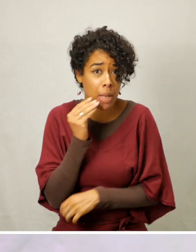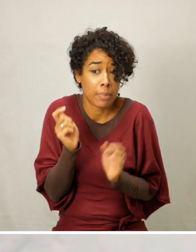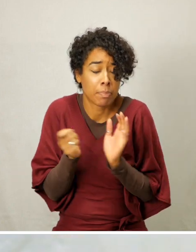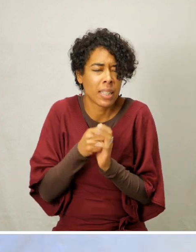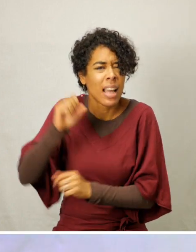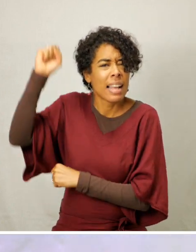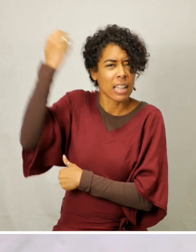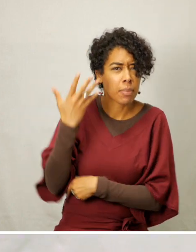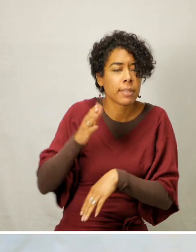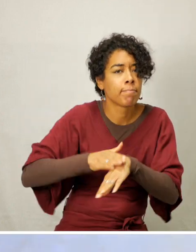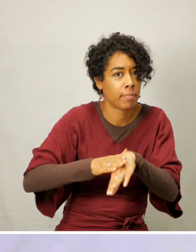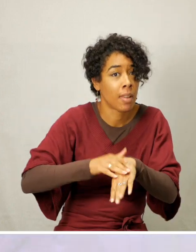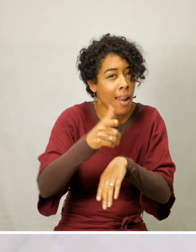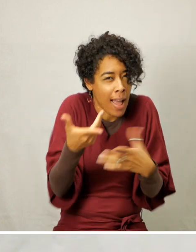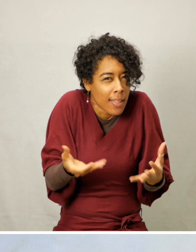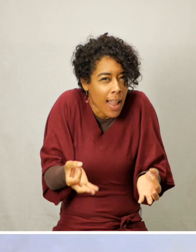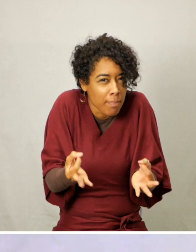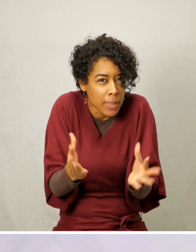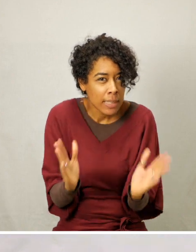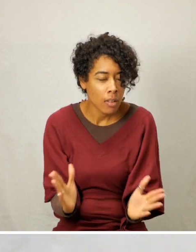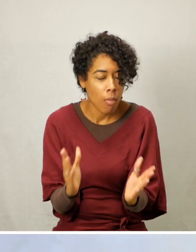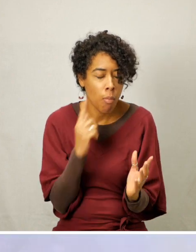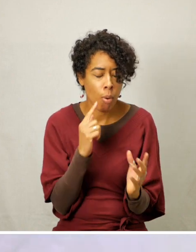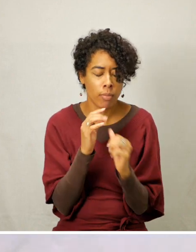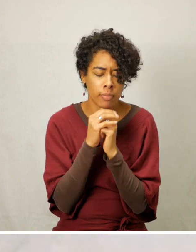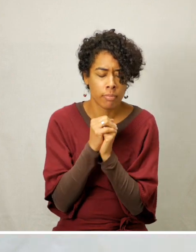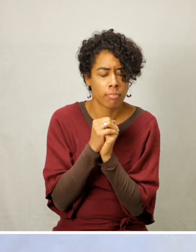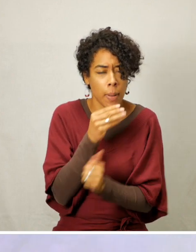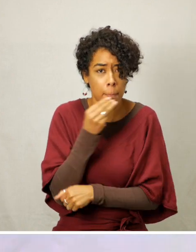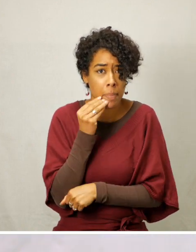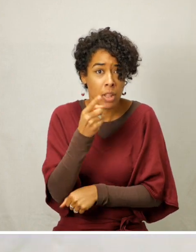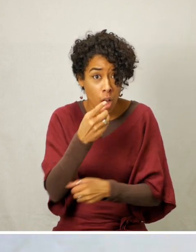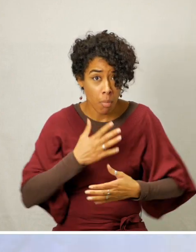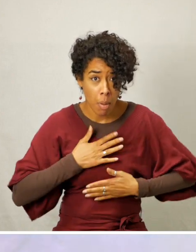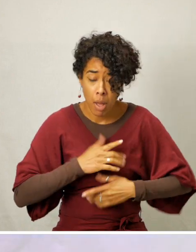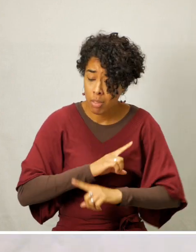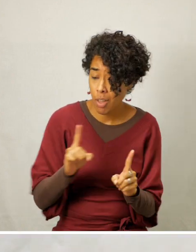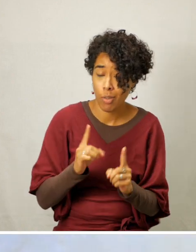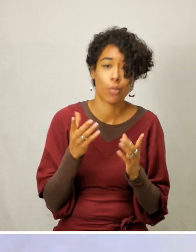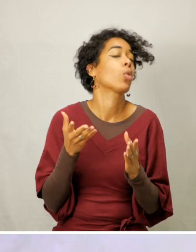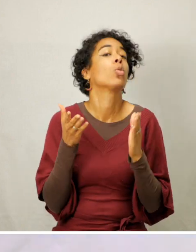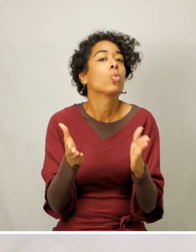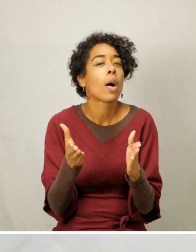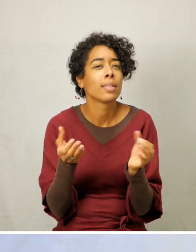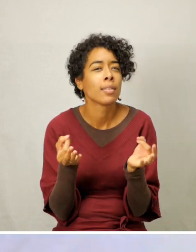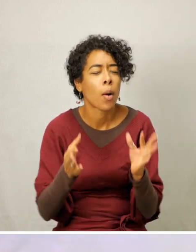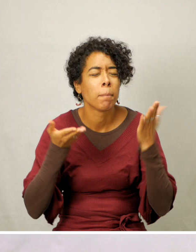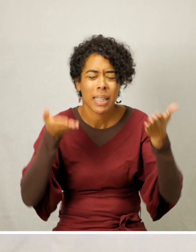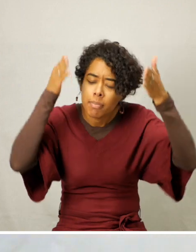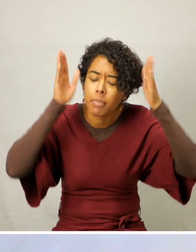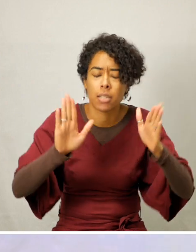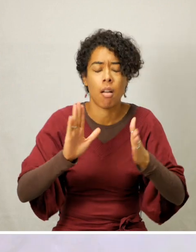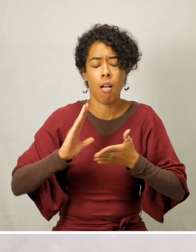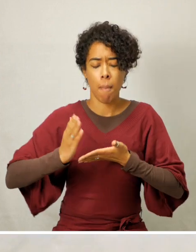temps-là, et à y entrer. N'aie pas peur, mais que ça soit un temps là, de bénédiction sur ta vie, de préparation,